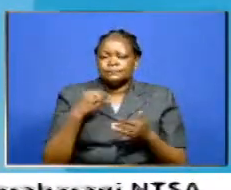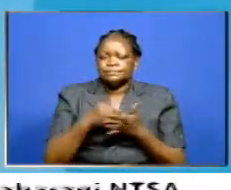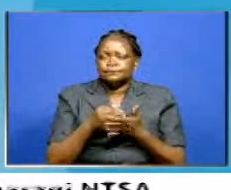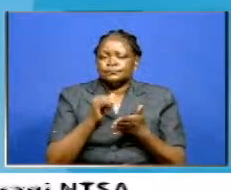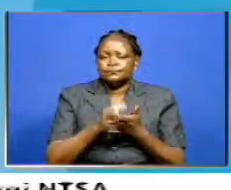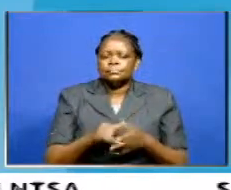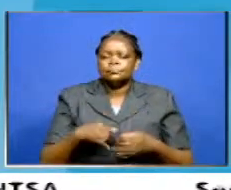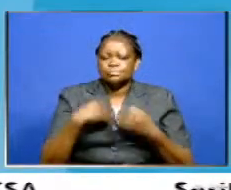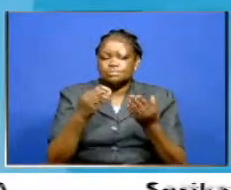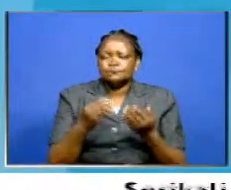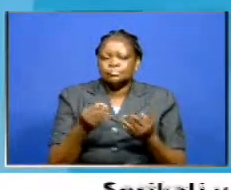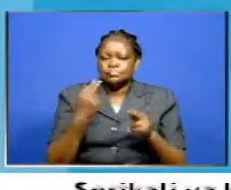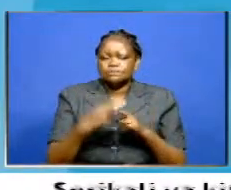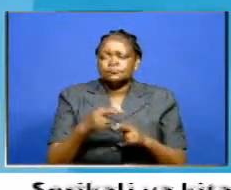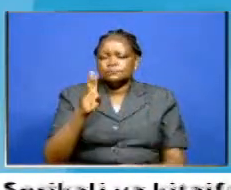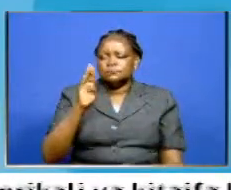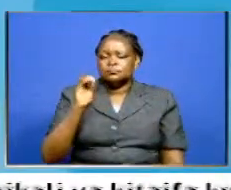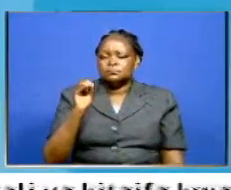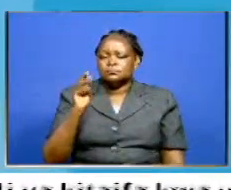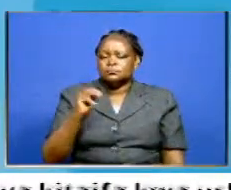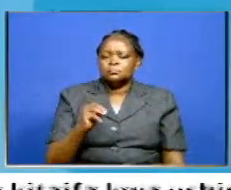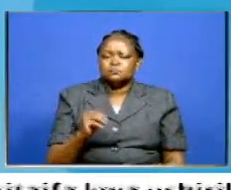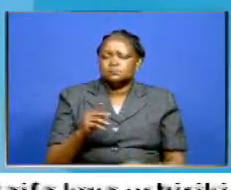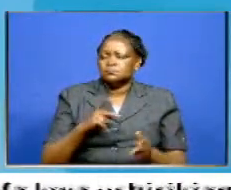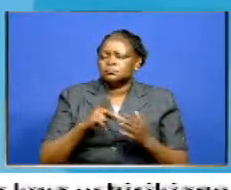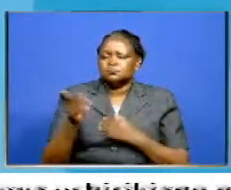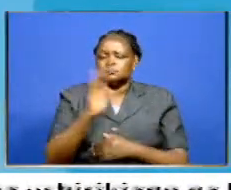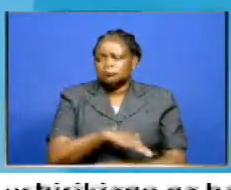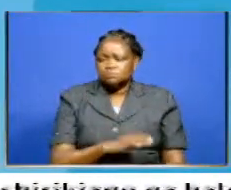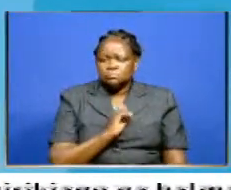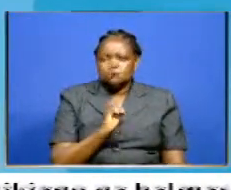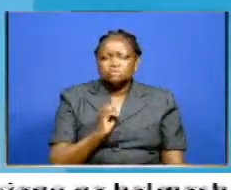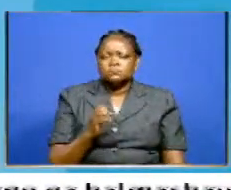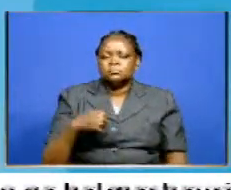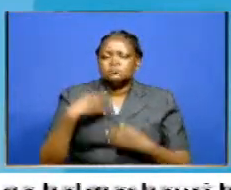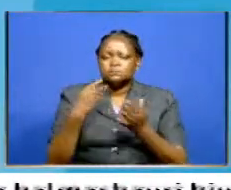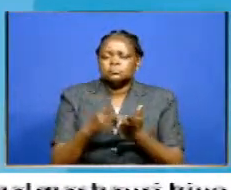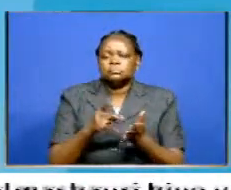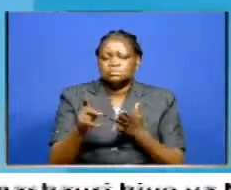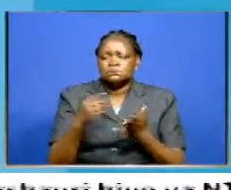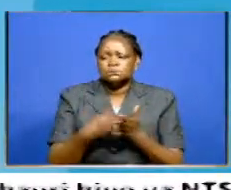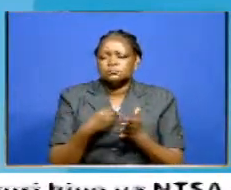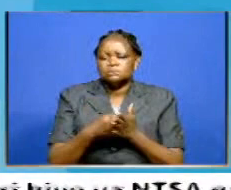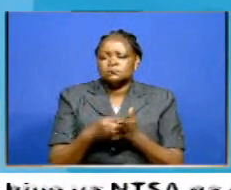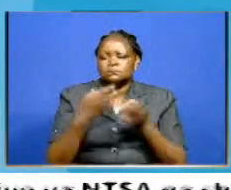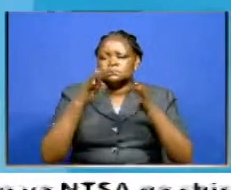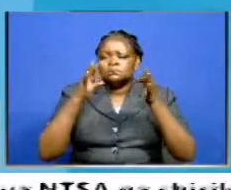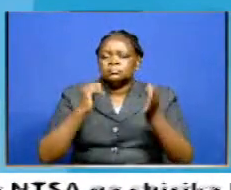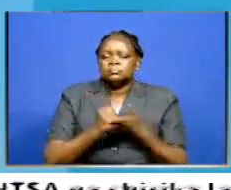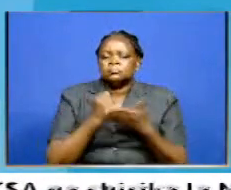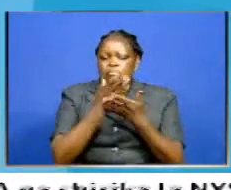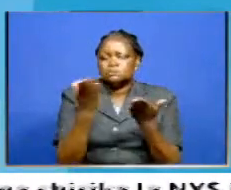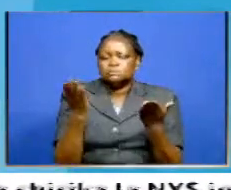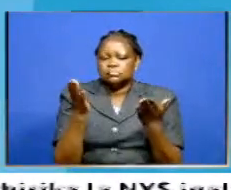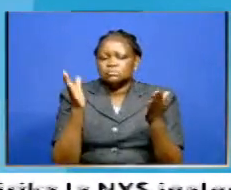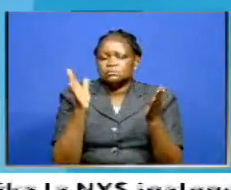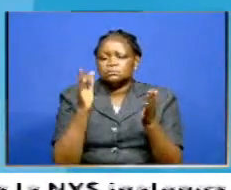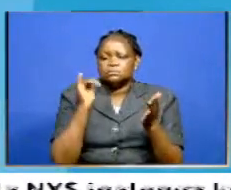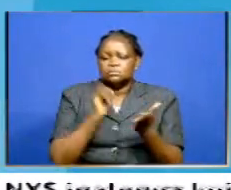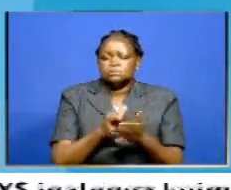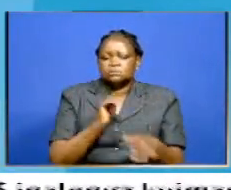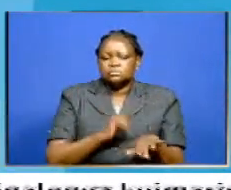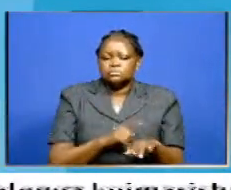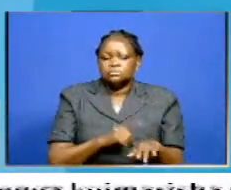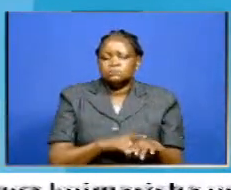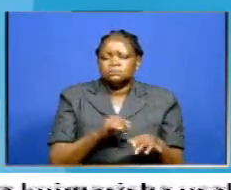napewa ilikuwa inaitwa boom wakati huo, hazikuwa za kulipa, zilikuwa pesa ambazo unapewa zikusaidie ili ukiwa katika